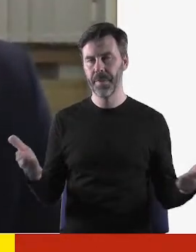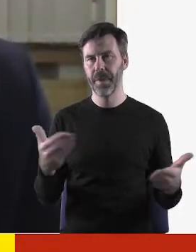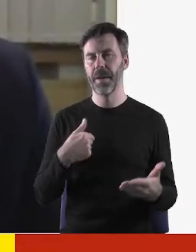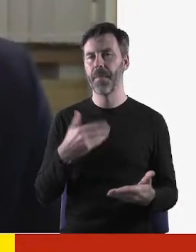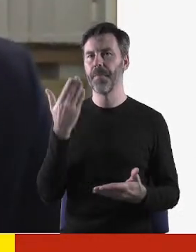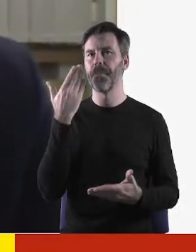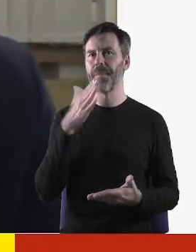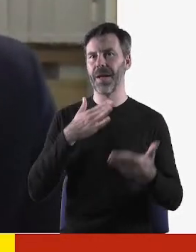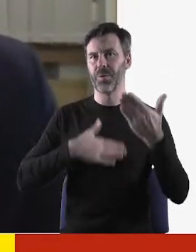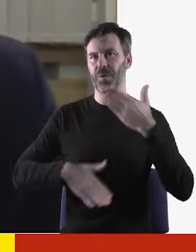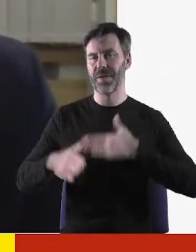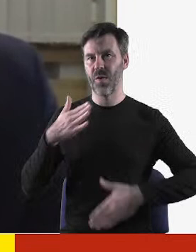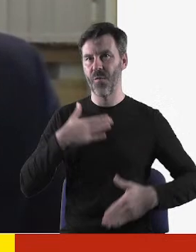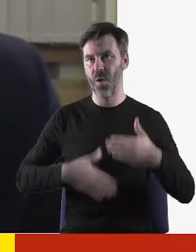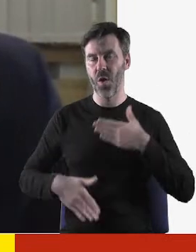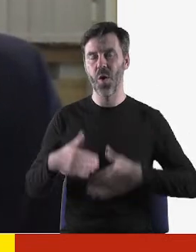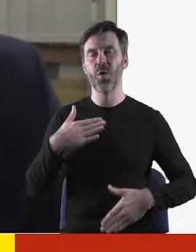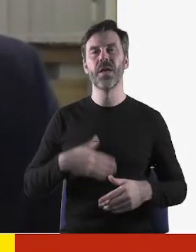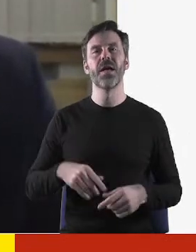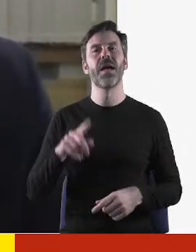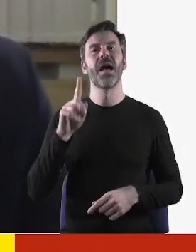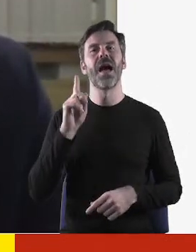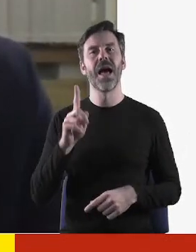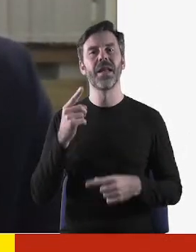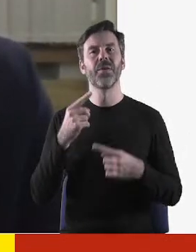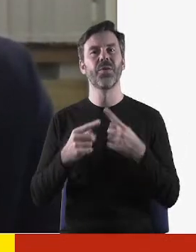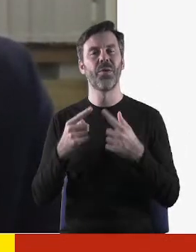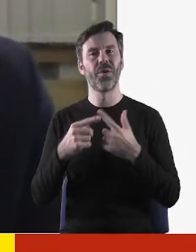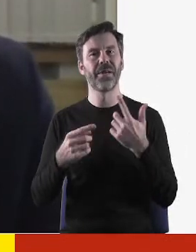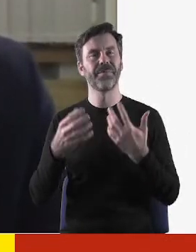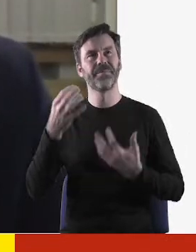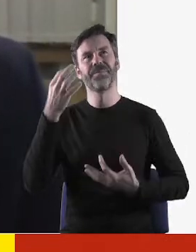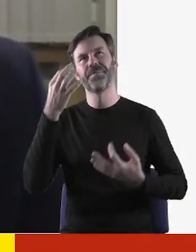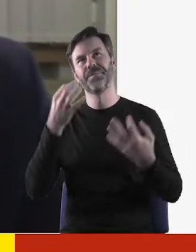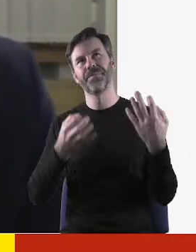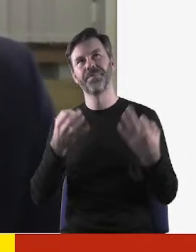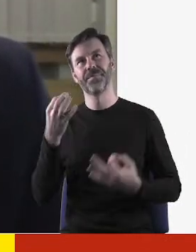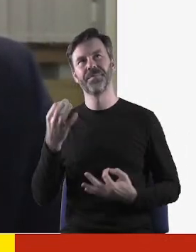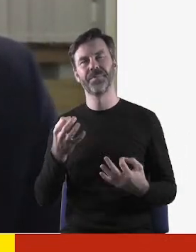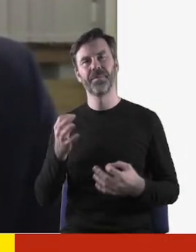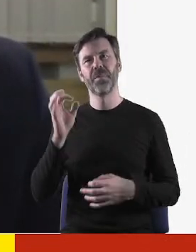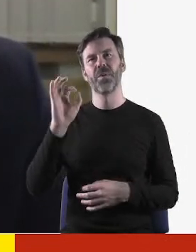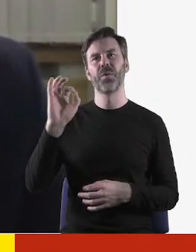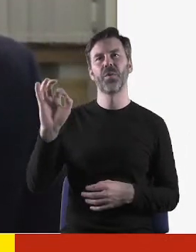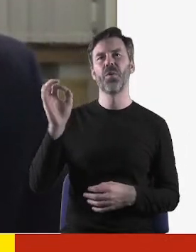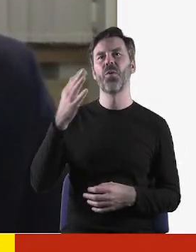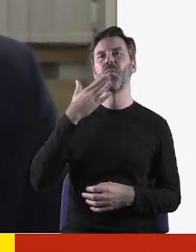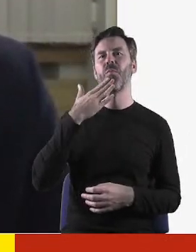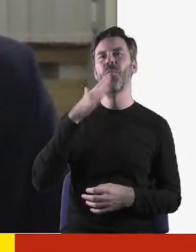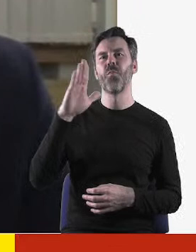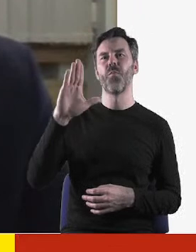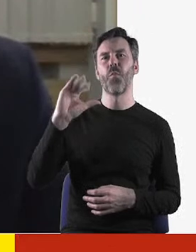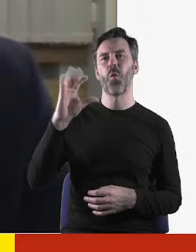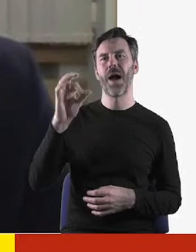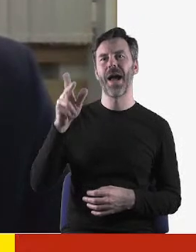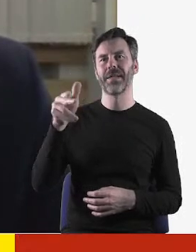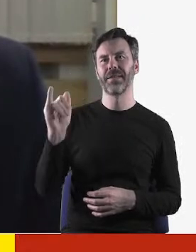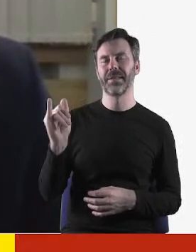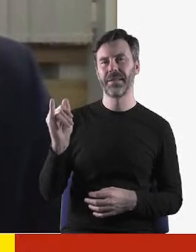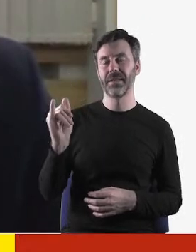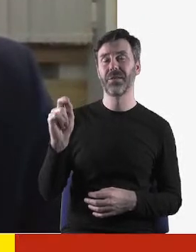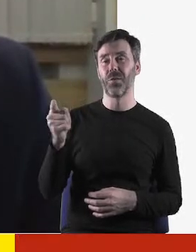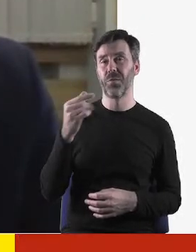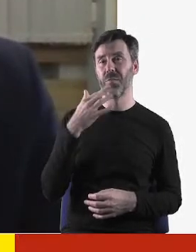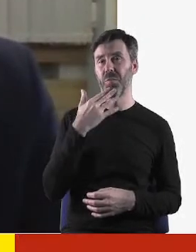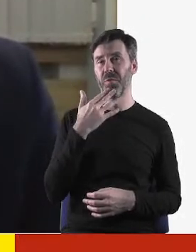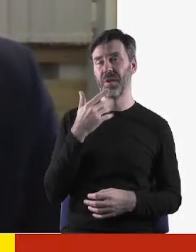niezmiernie, ale w sposób refleksyjny głos pana radnego Bugajskiego, bo rzeczywiście rozmawiamy